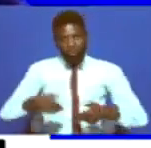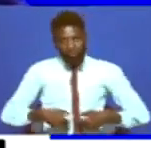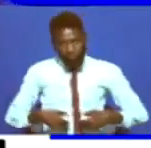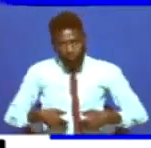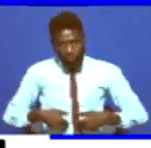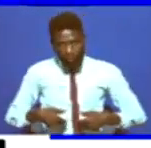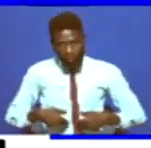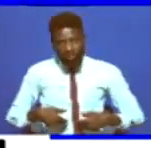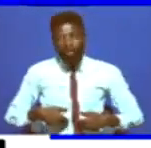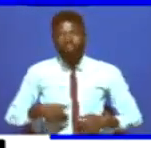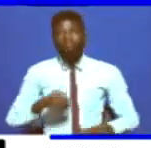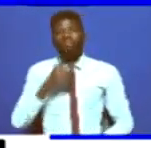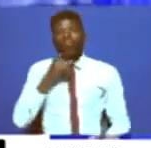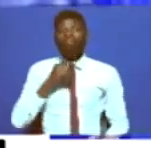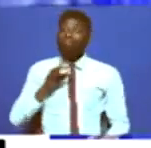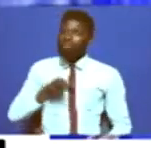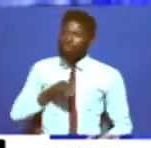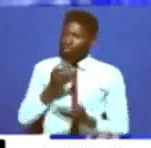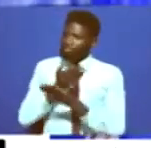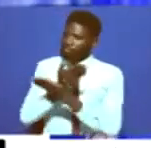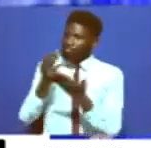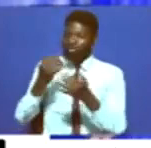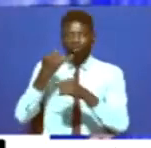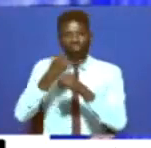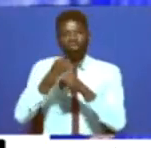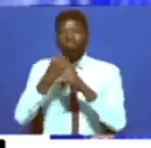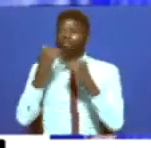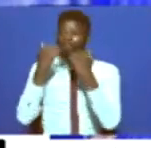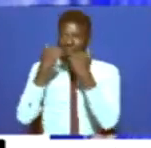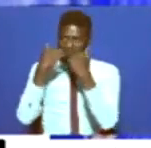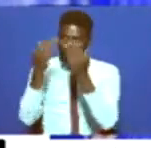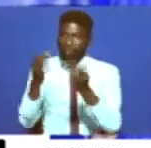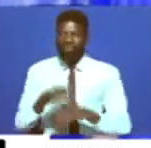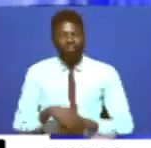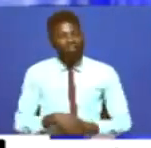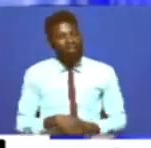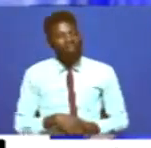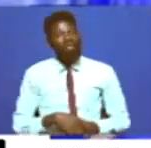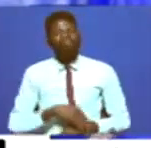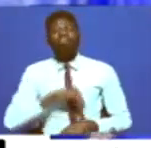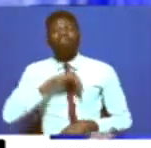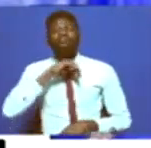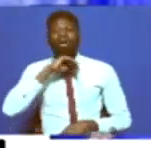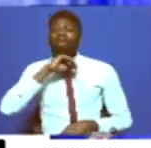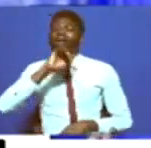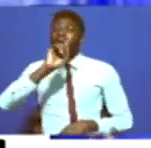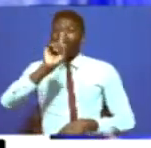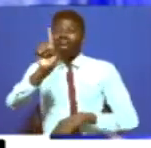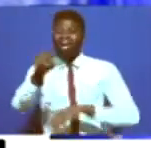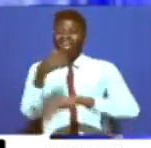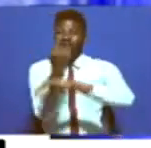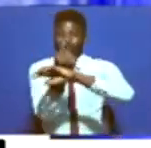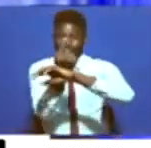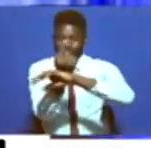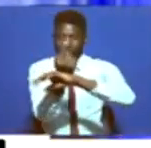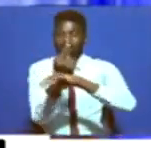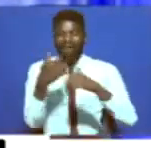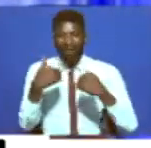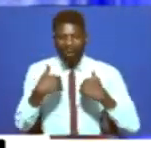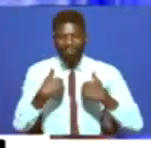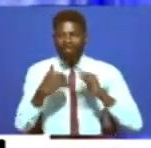women who don't have jobs. Baba is the only presidential candidate with an